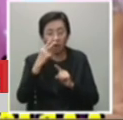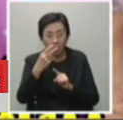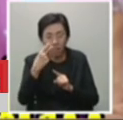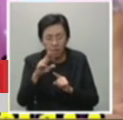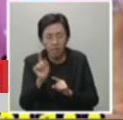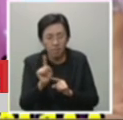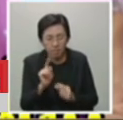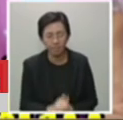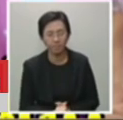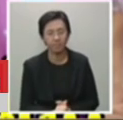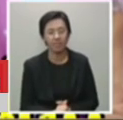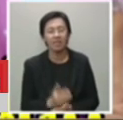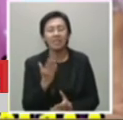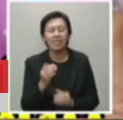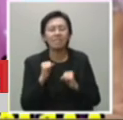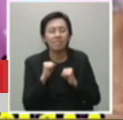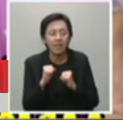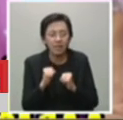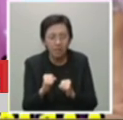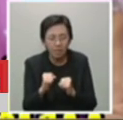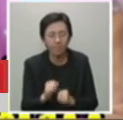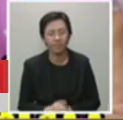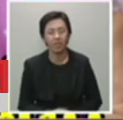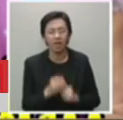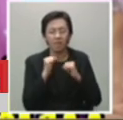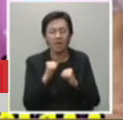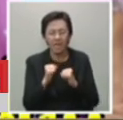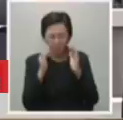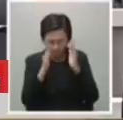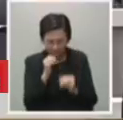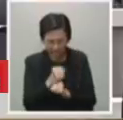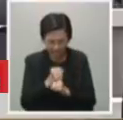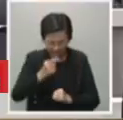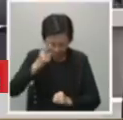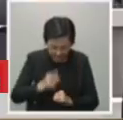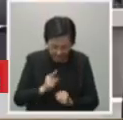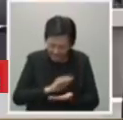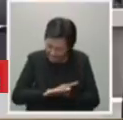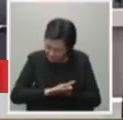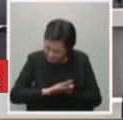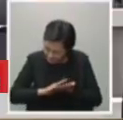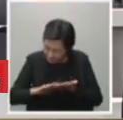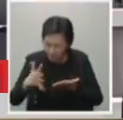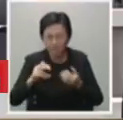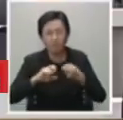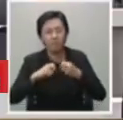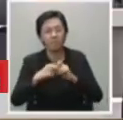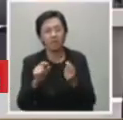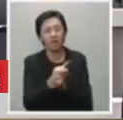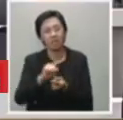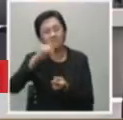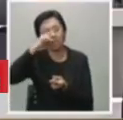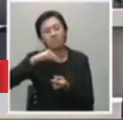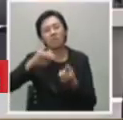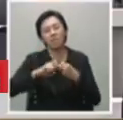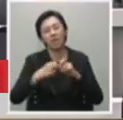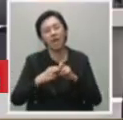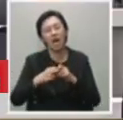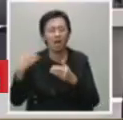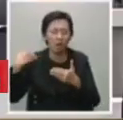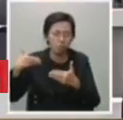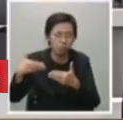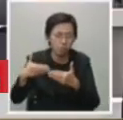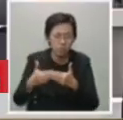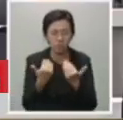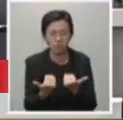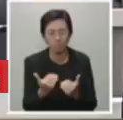างนี้ก็เพราะว่าท่านพยายามครับแต่ท่านไม่ได้ตั้งใจทำให้มันสำฤทธิ์ผลนี่คือปัญหาของสังคมไทยที่มันเดินทางมาถึงวันนี้แล้วมันก็บิ